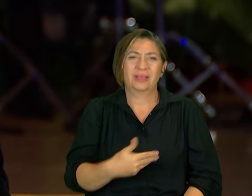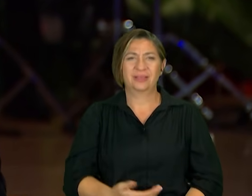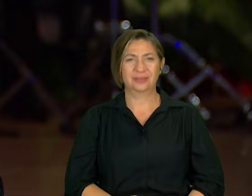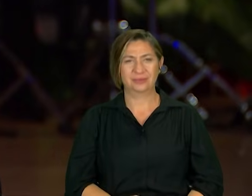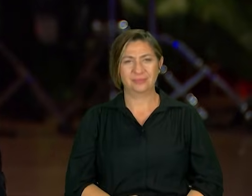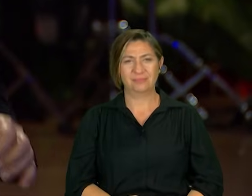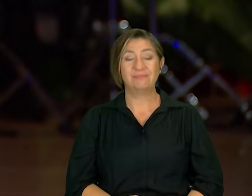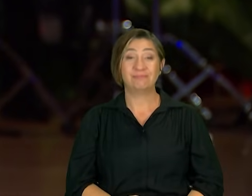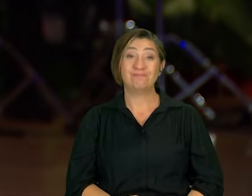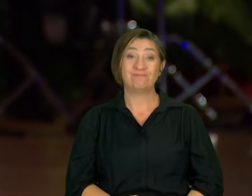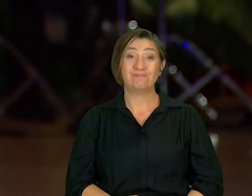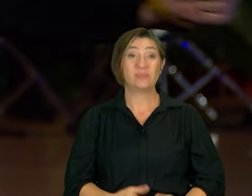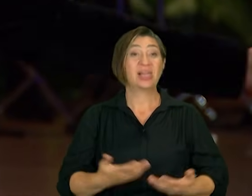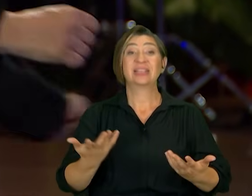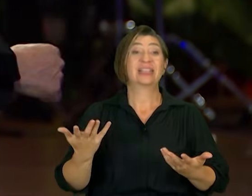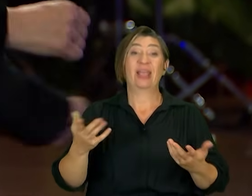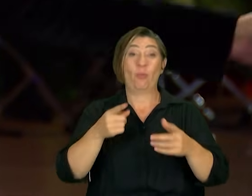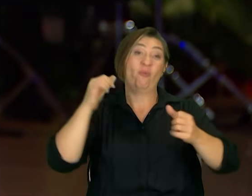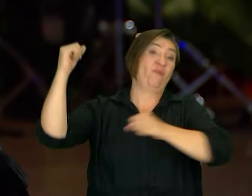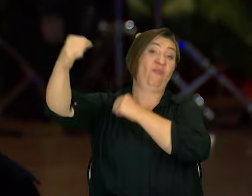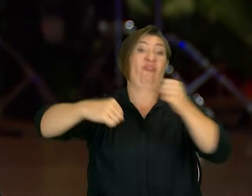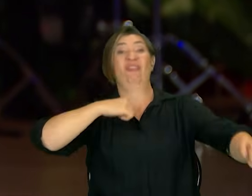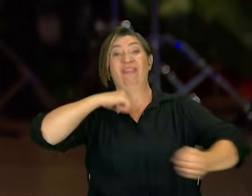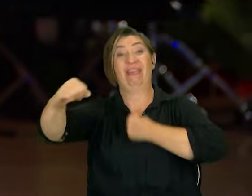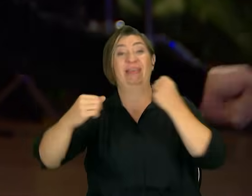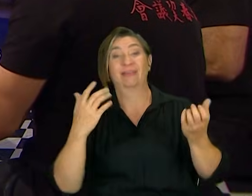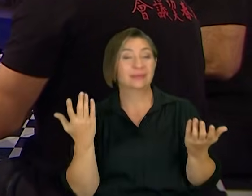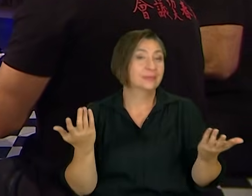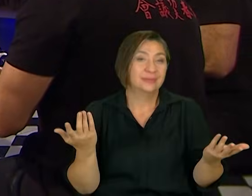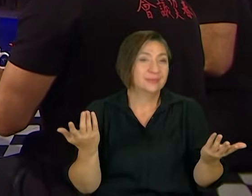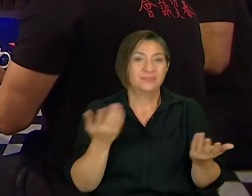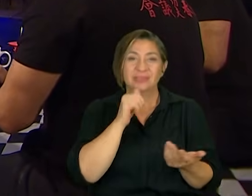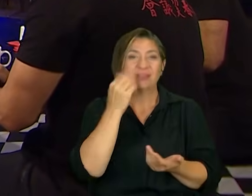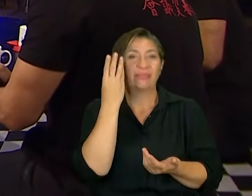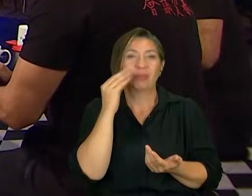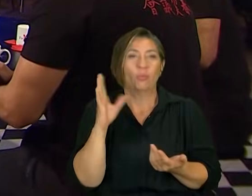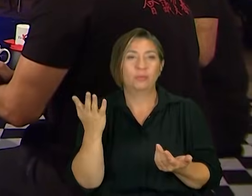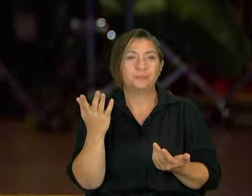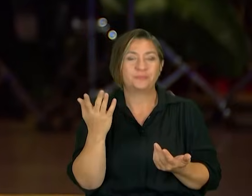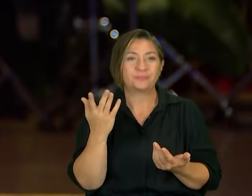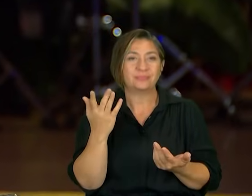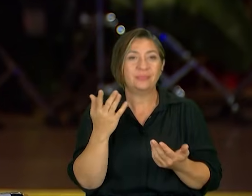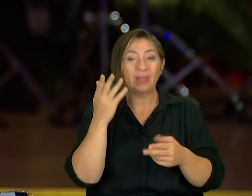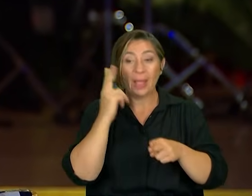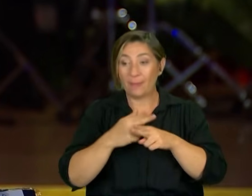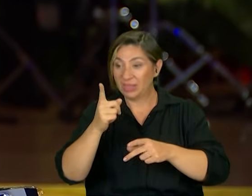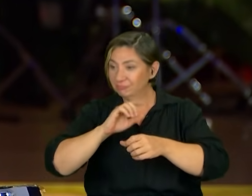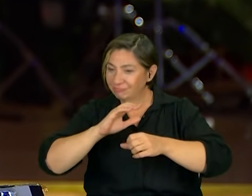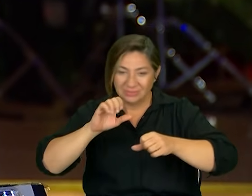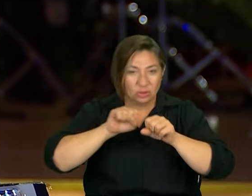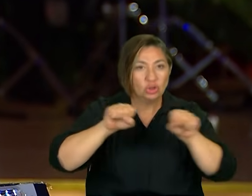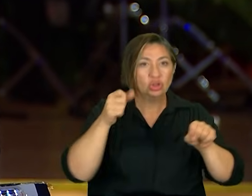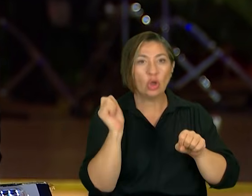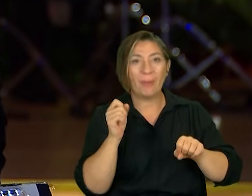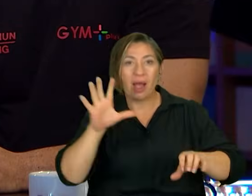oluyorlar. Evet, o yani niçin insanlar şöyle şöyle dövüşürler, evet, hiçbir şey evet anlamıyorum. Ve hemen bir alet edevata evet